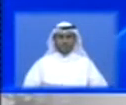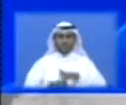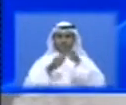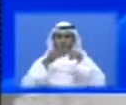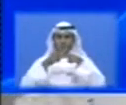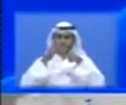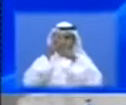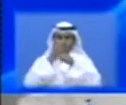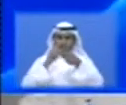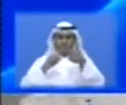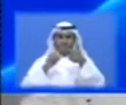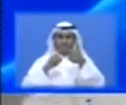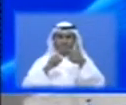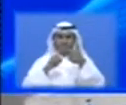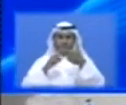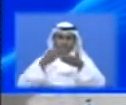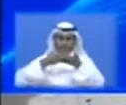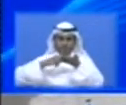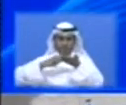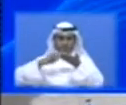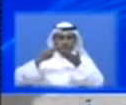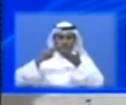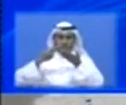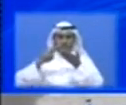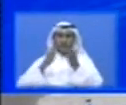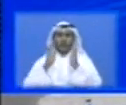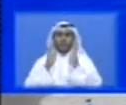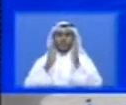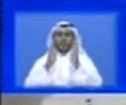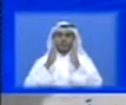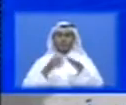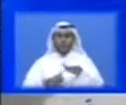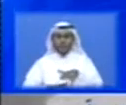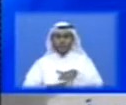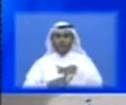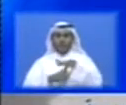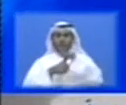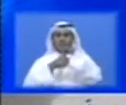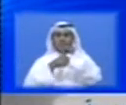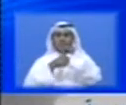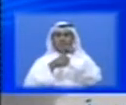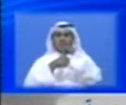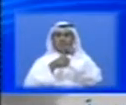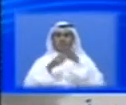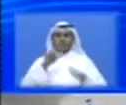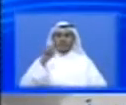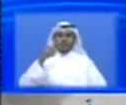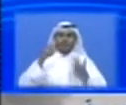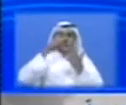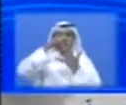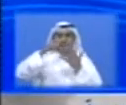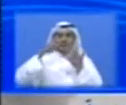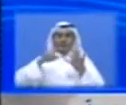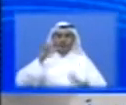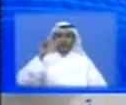وبعث سمو ولي العهد الشيخ نواف الأحمد الجابر الصباح حفظه الله ببرقية تهنئة إلى فخامة إيلين جونسون سيرليف